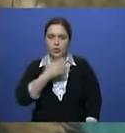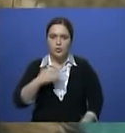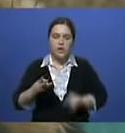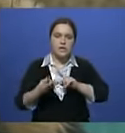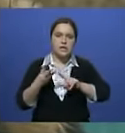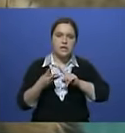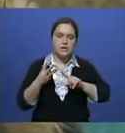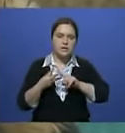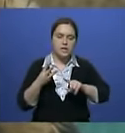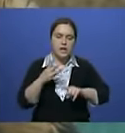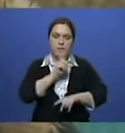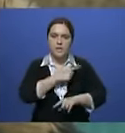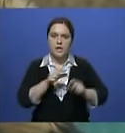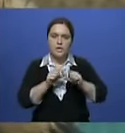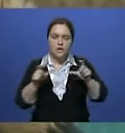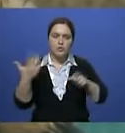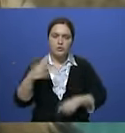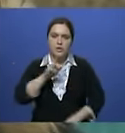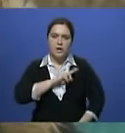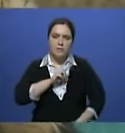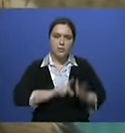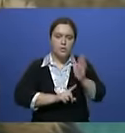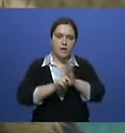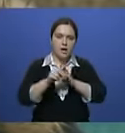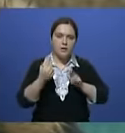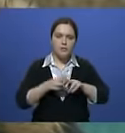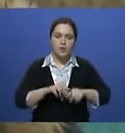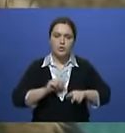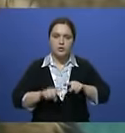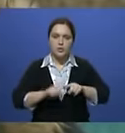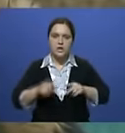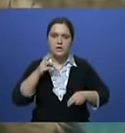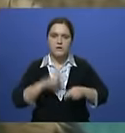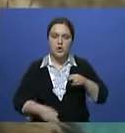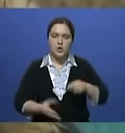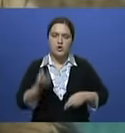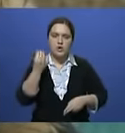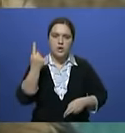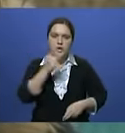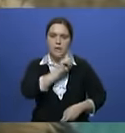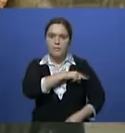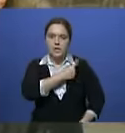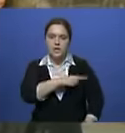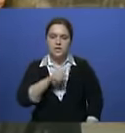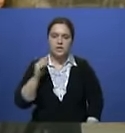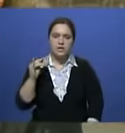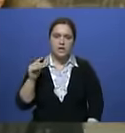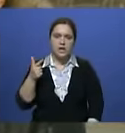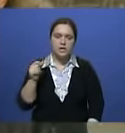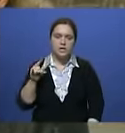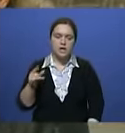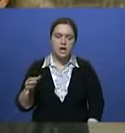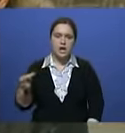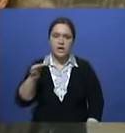которые уже вводятся в действие на этапе завершения строительства ещё одна поликлиника у нас в жалагаш вско районе в рамках данной